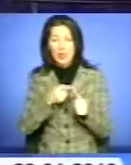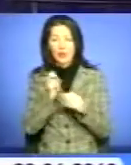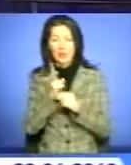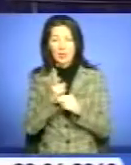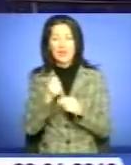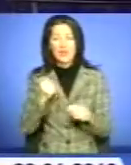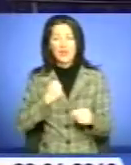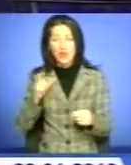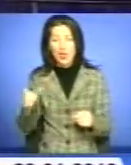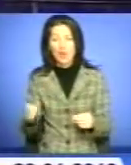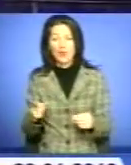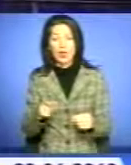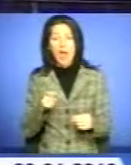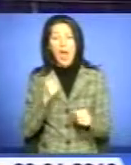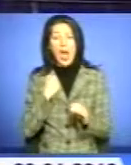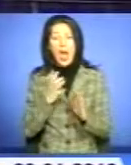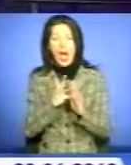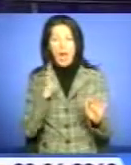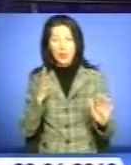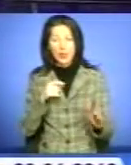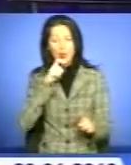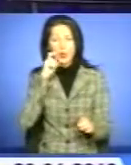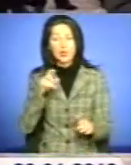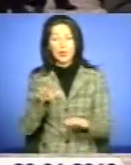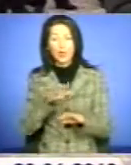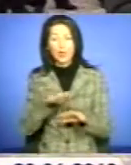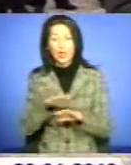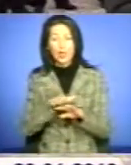Народної Республіки. Докладніше у сюжеті Наталії Грицько.